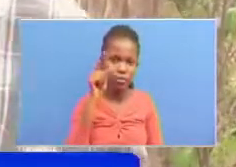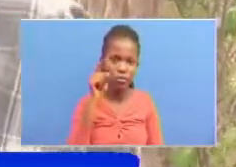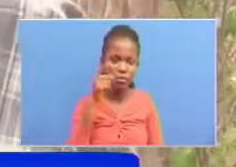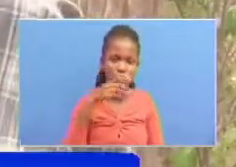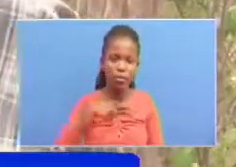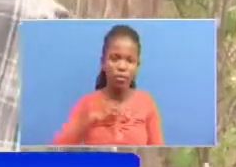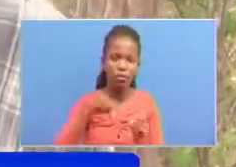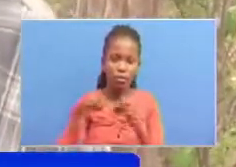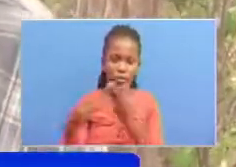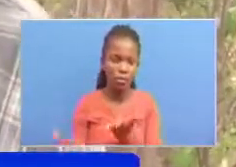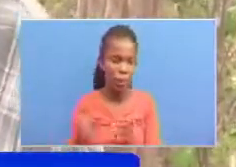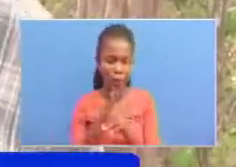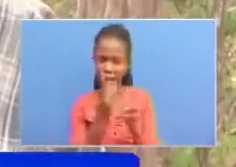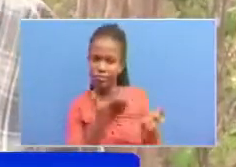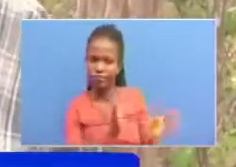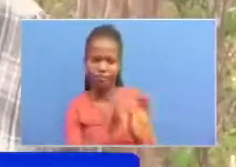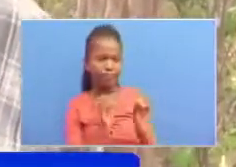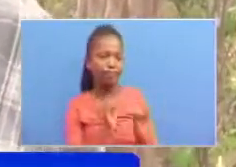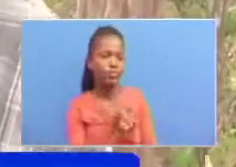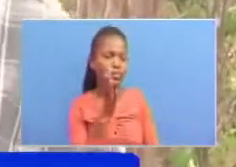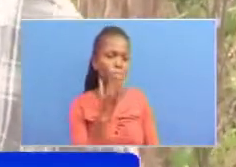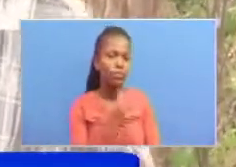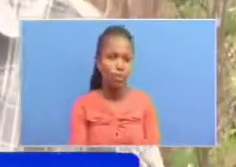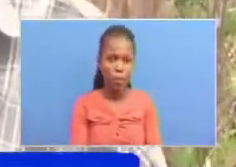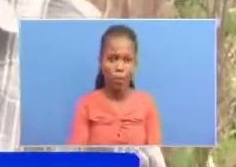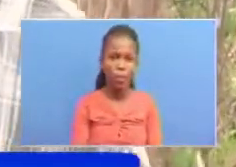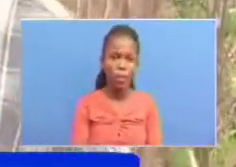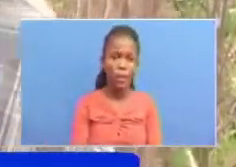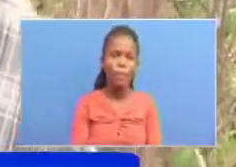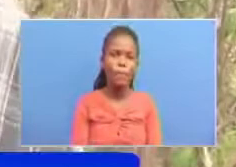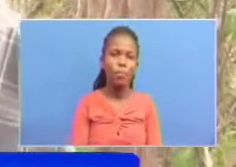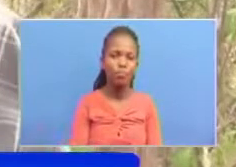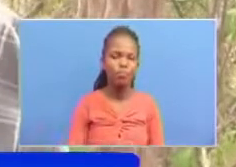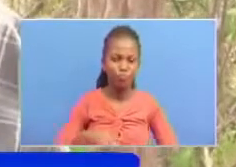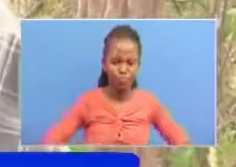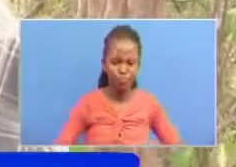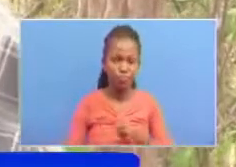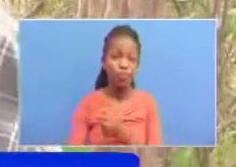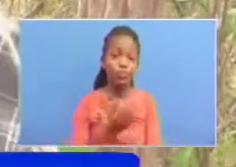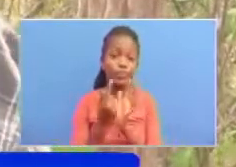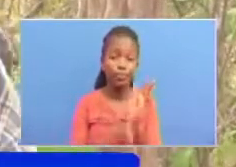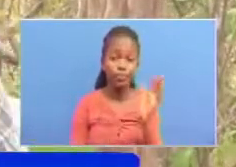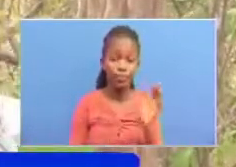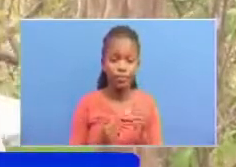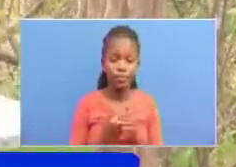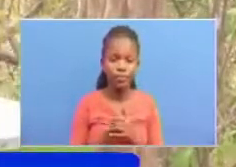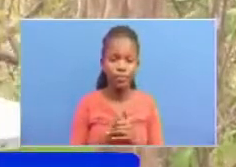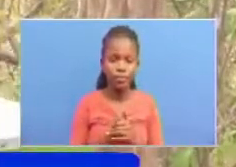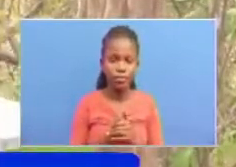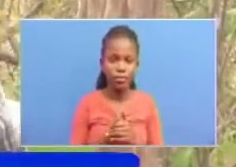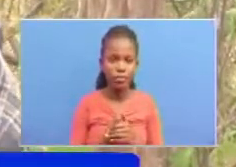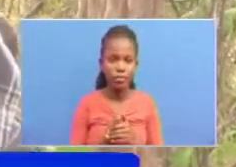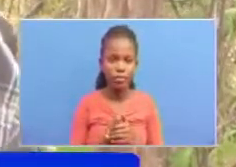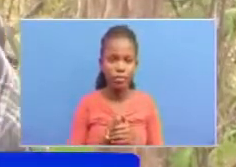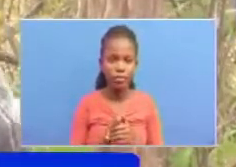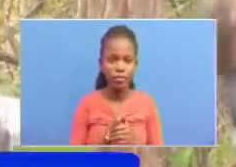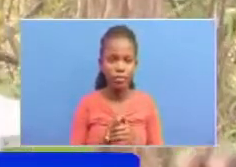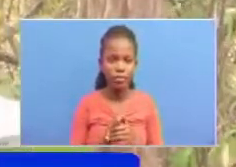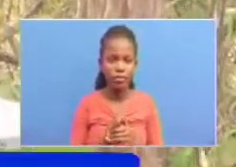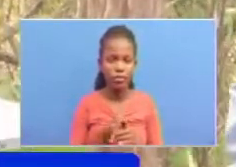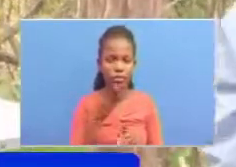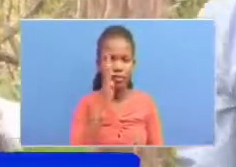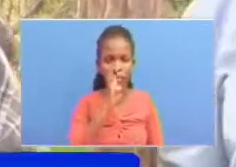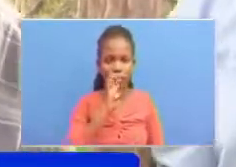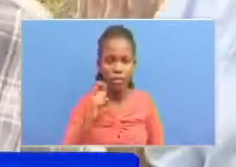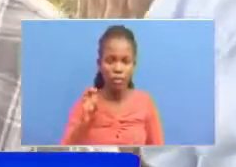tiku nondu tuende na udhuthi ya muika ulike. With ya ne